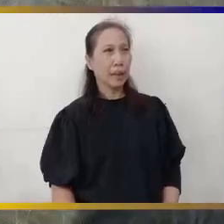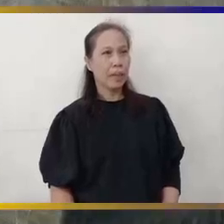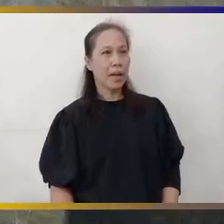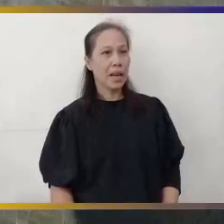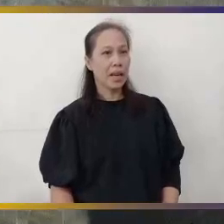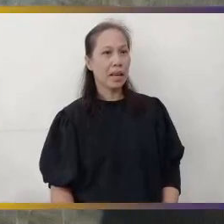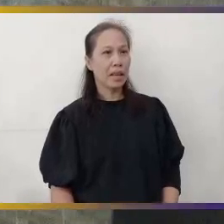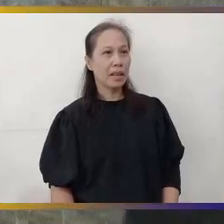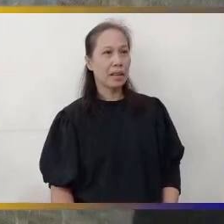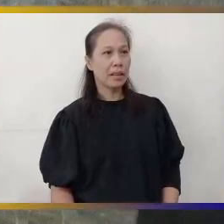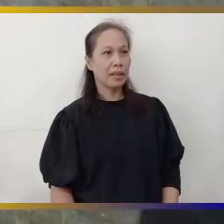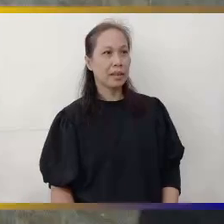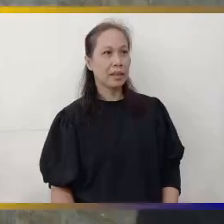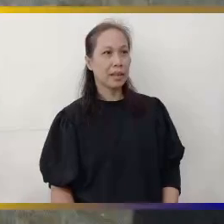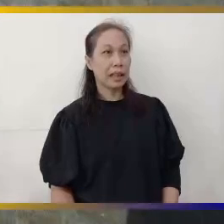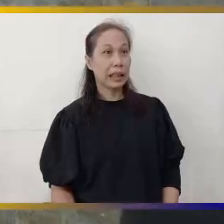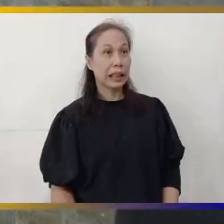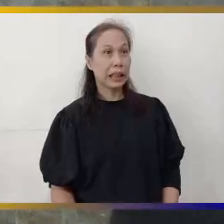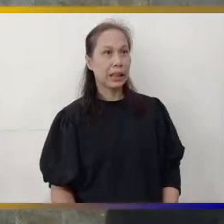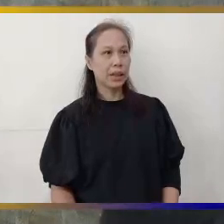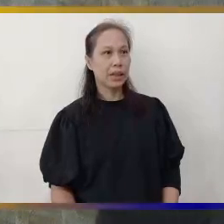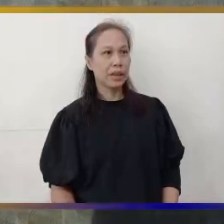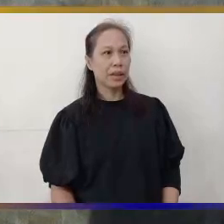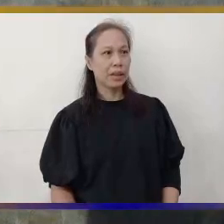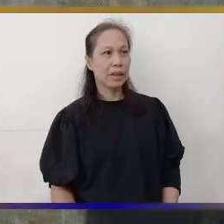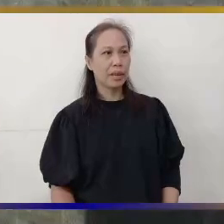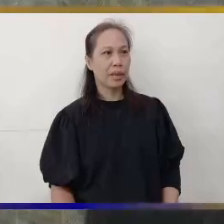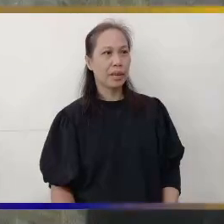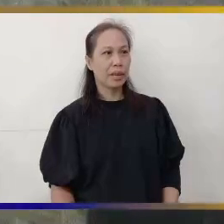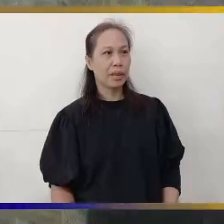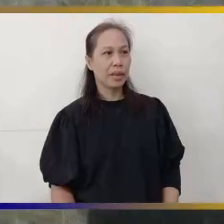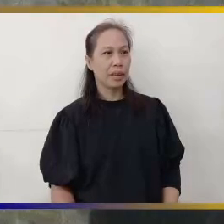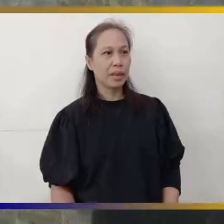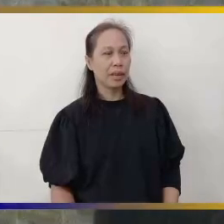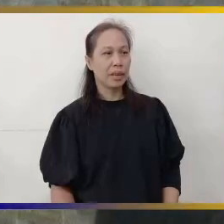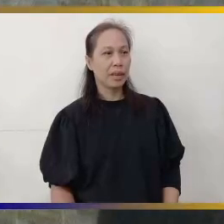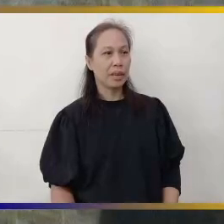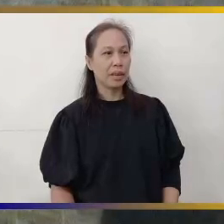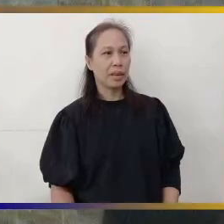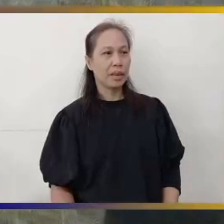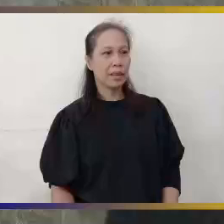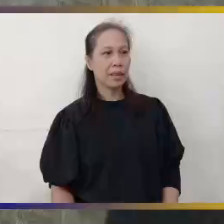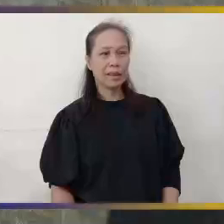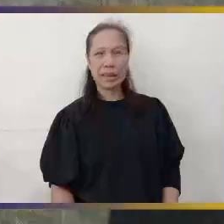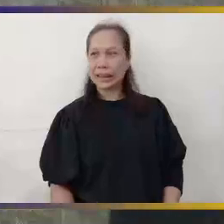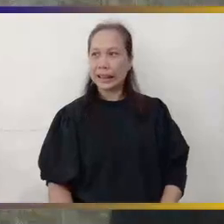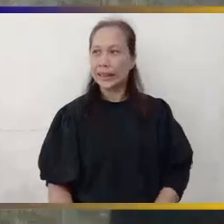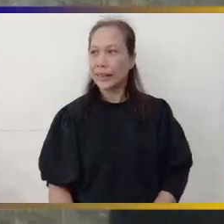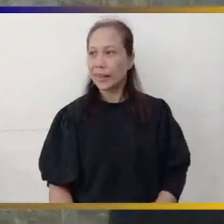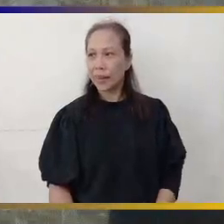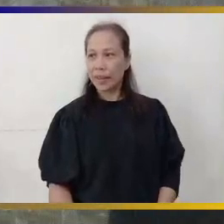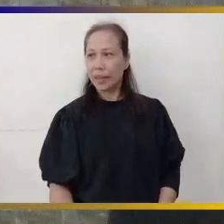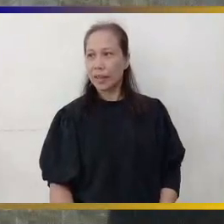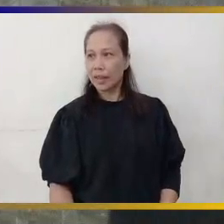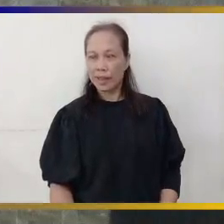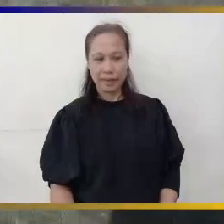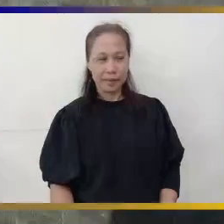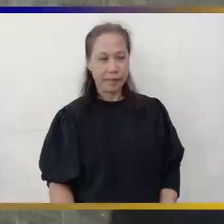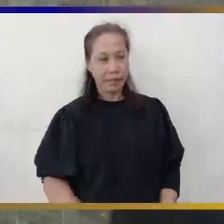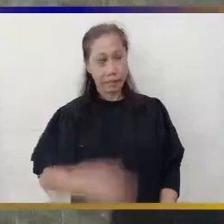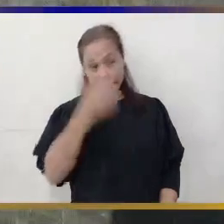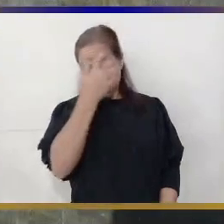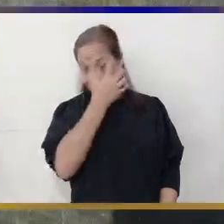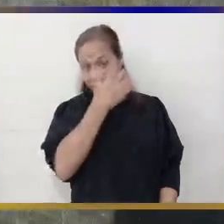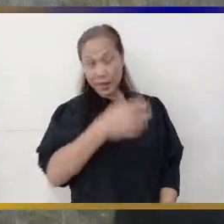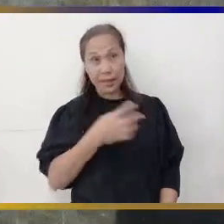Starting Today no during our Sunday starting the Sunday at napakaganda po ng malacay no at